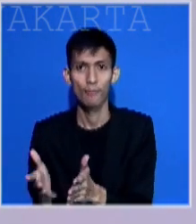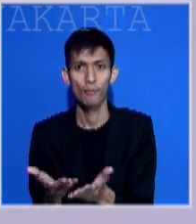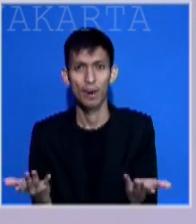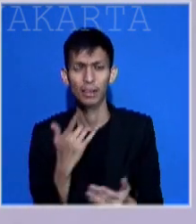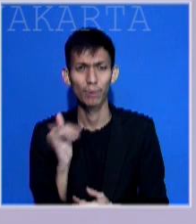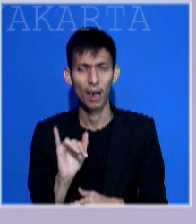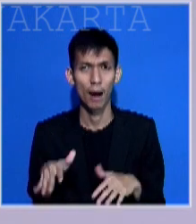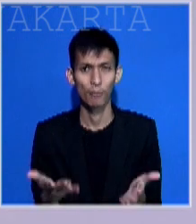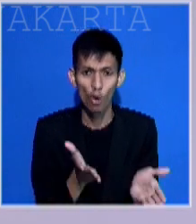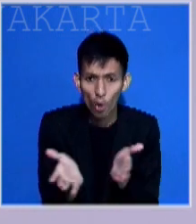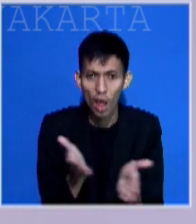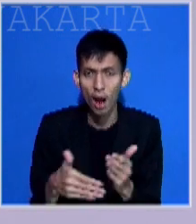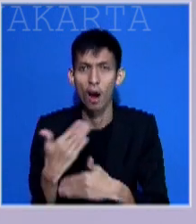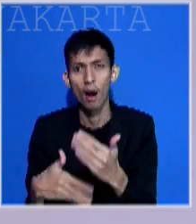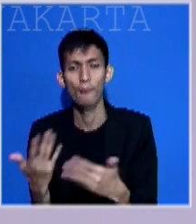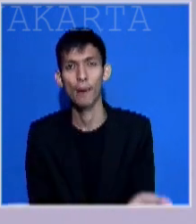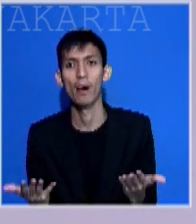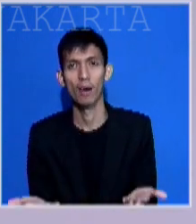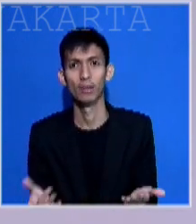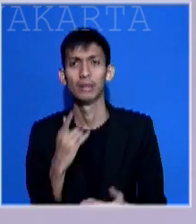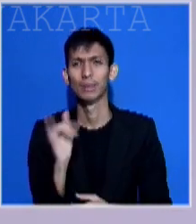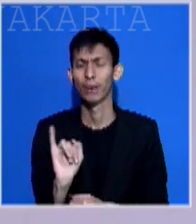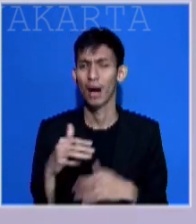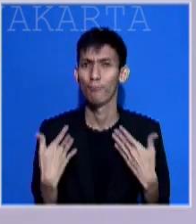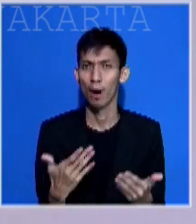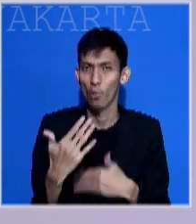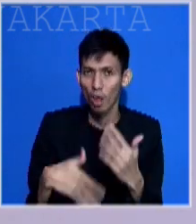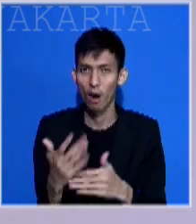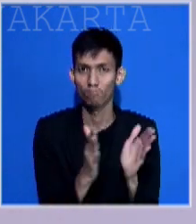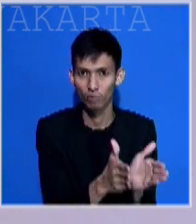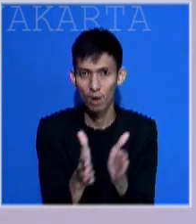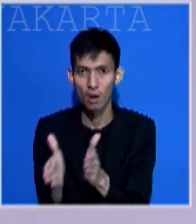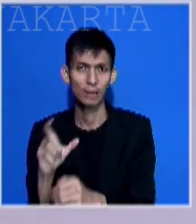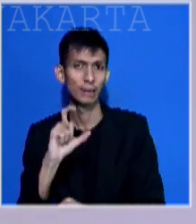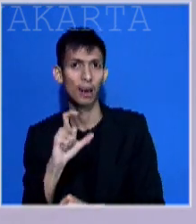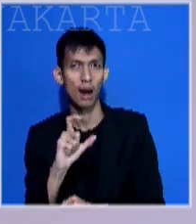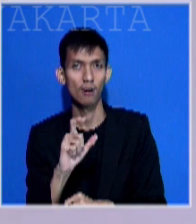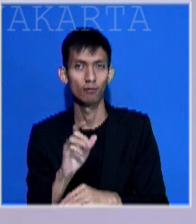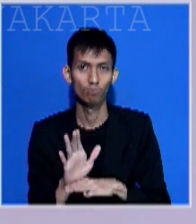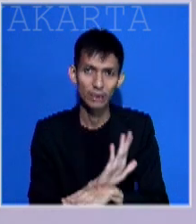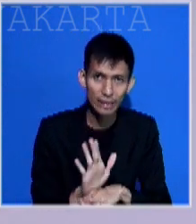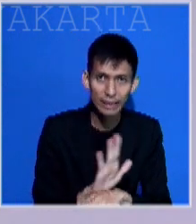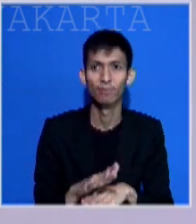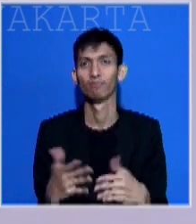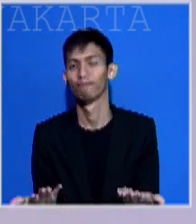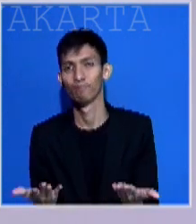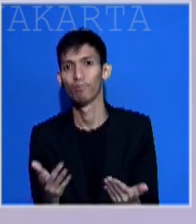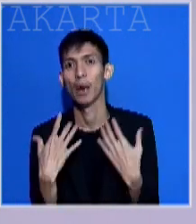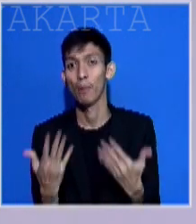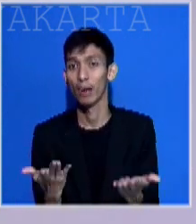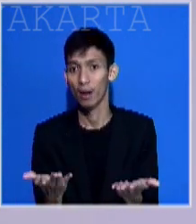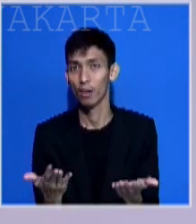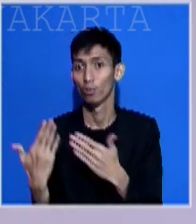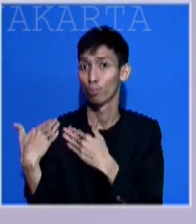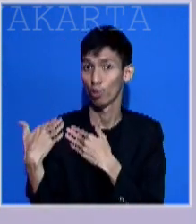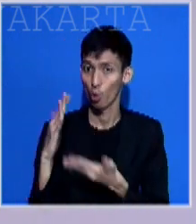Seperti apa pengelolan seper tata kelola proses bisnisnya dan Bagaimana peran komunitas